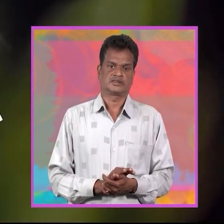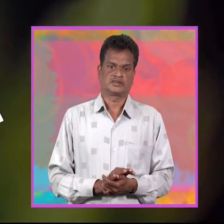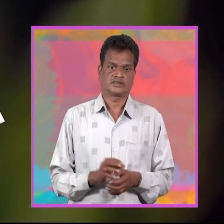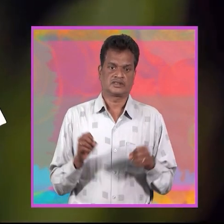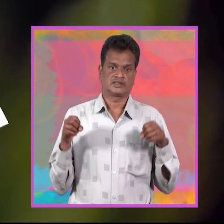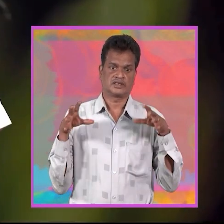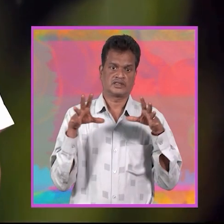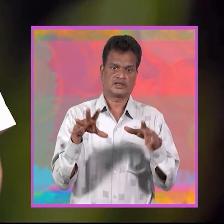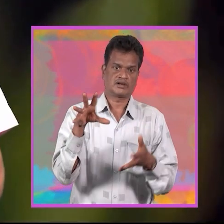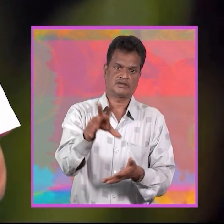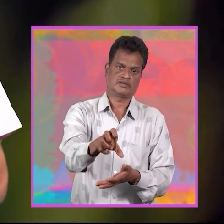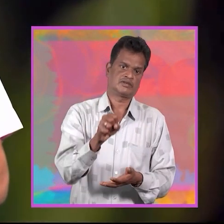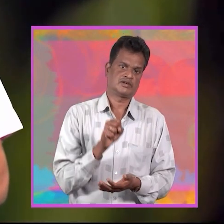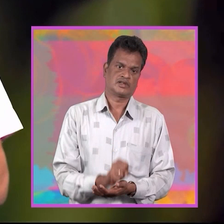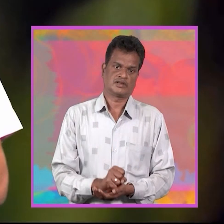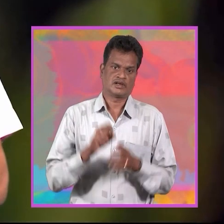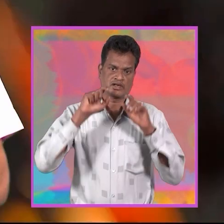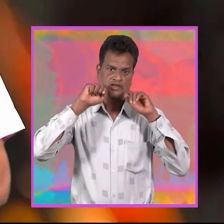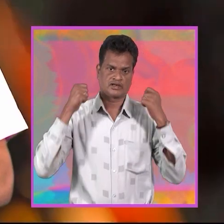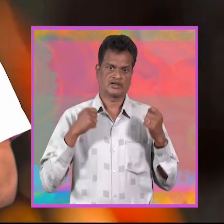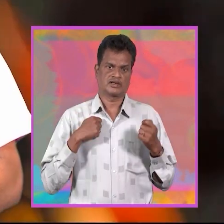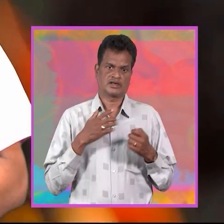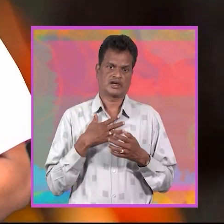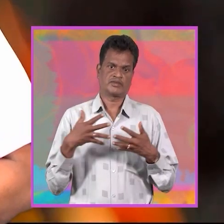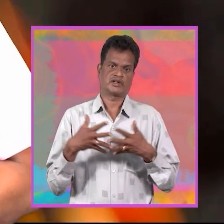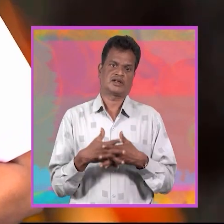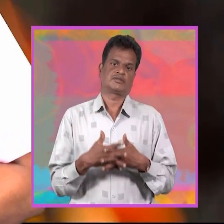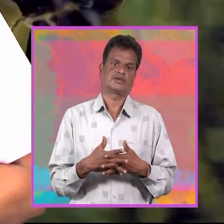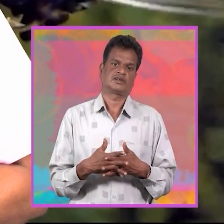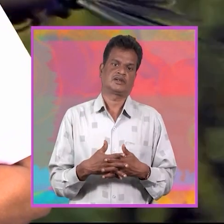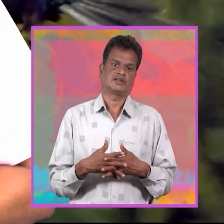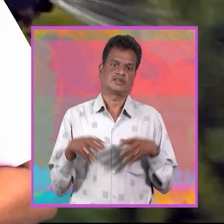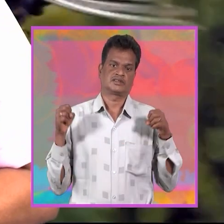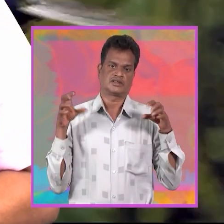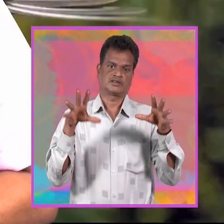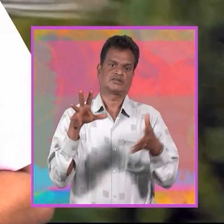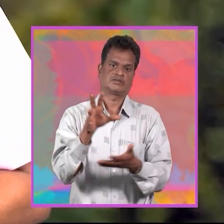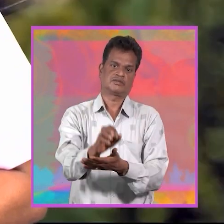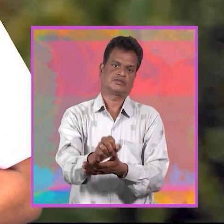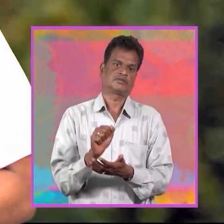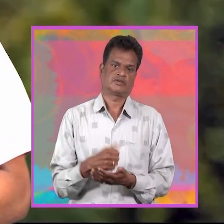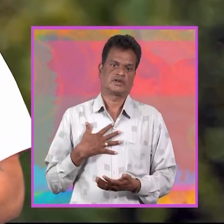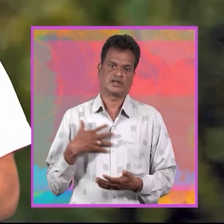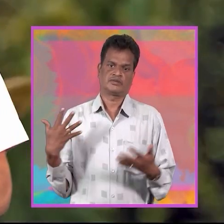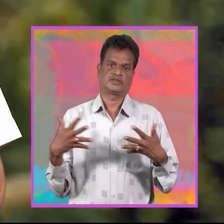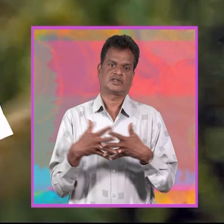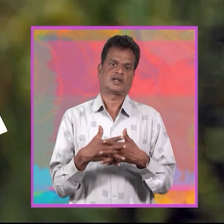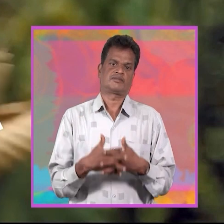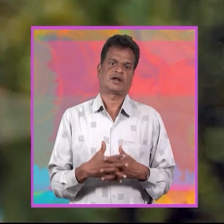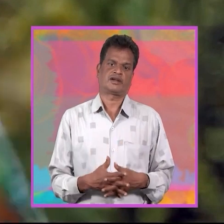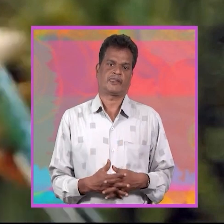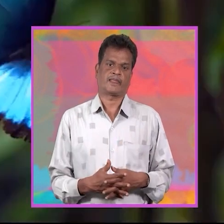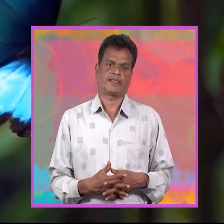பாய்ந்து பிடித்திடும் பூனை நமது நண்பனே, சீறி பாய்ந்து பிடித்திடும் பூனை நமது